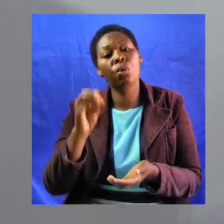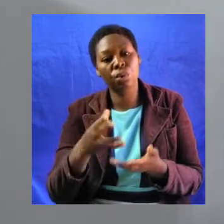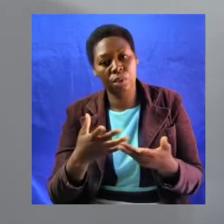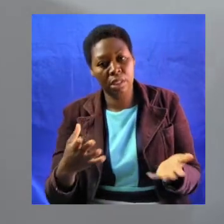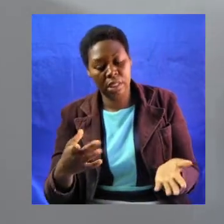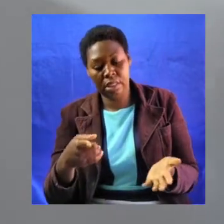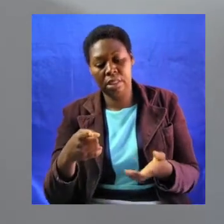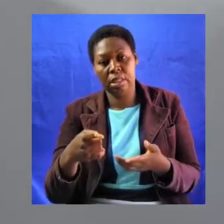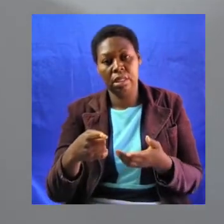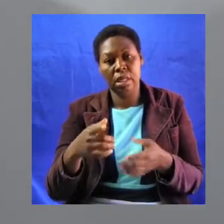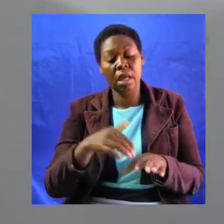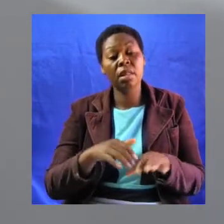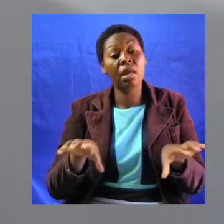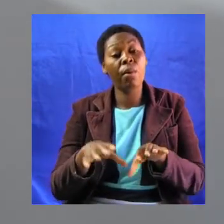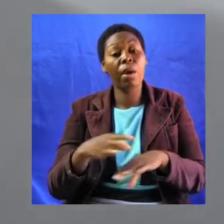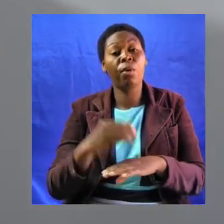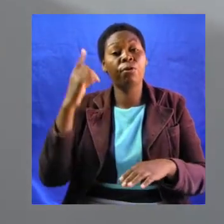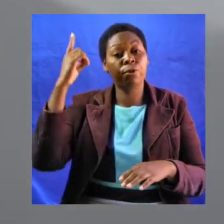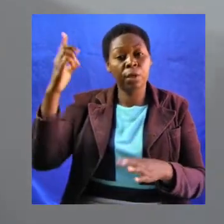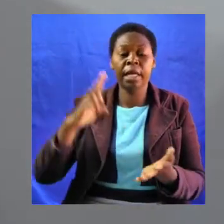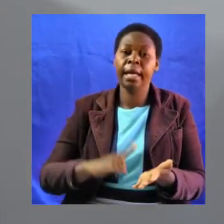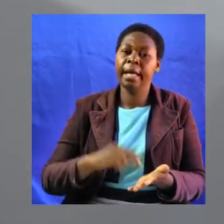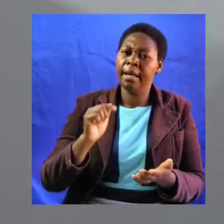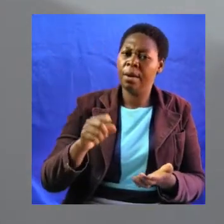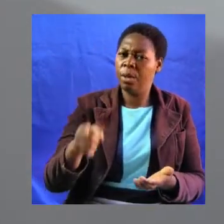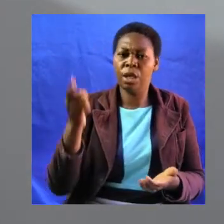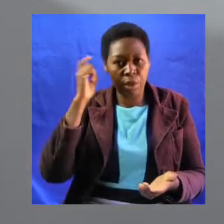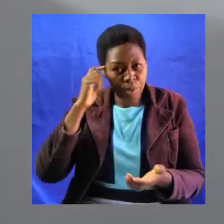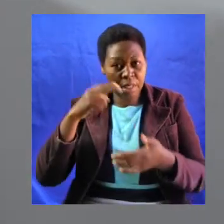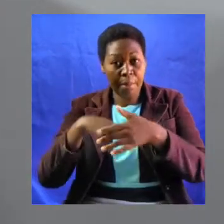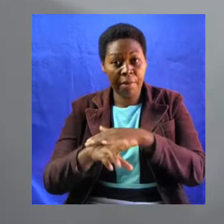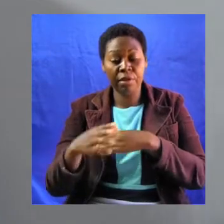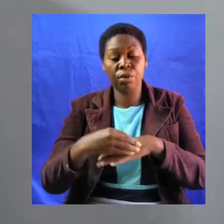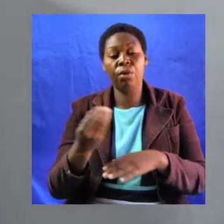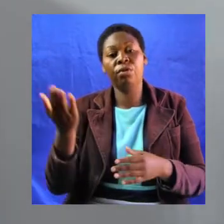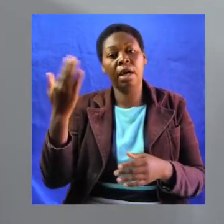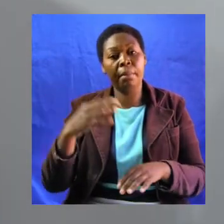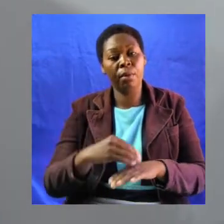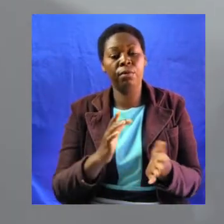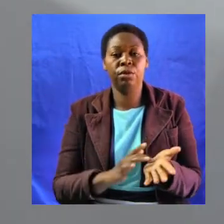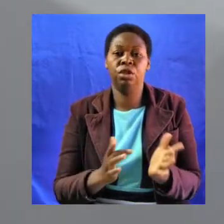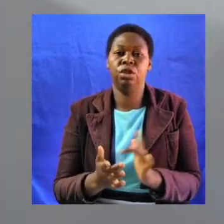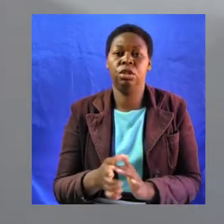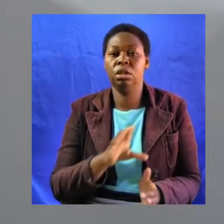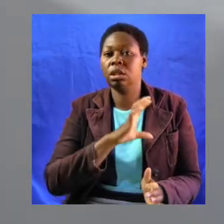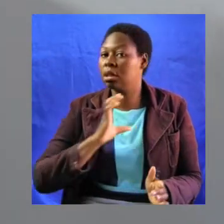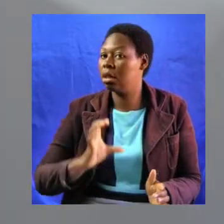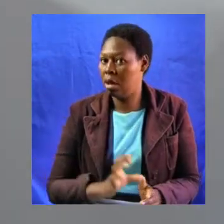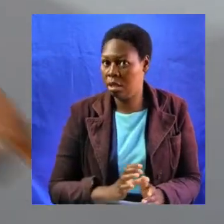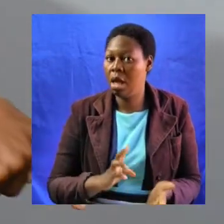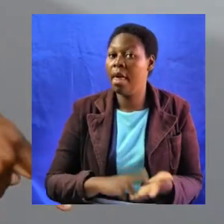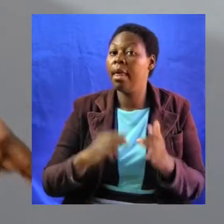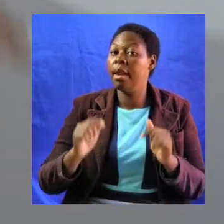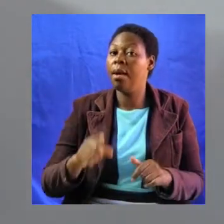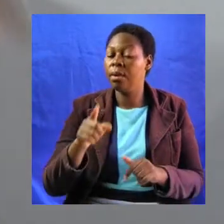imba ikavakwa. Aiziva chiprofita chekuzoya kwaMesaya. Saka aida kuti zvishaye basa. Because aitozva kuti nyaya iri